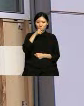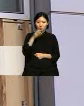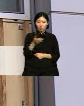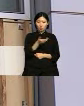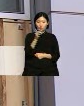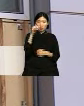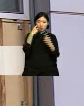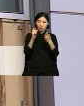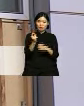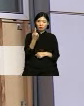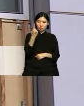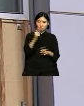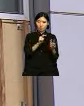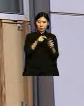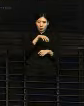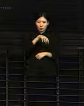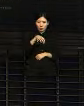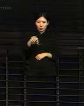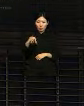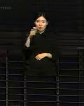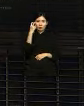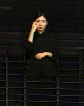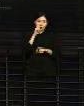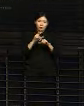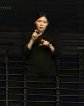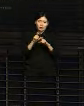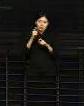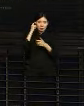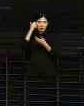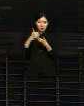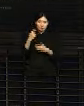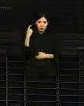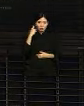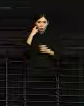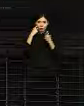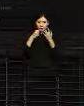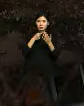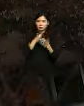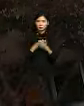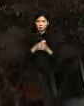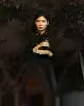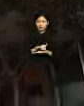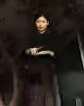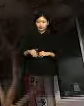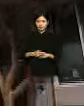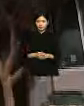거점 노선 등 다양한 방안을 검토해 각계 의견을 듣고 확정할 예정입니다.